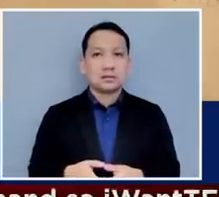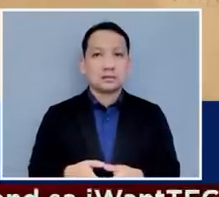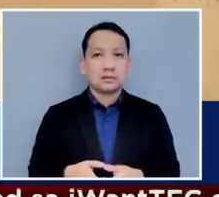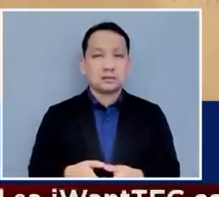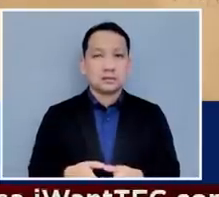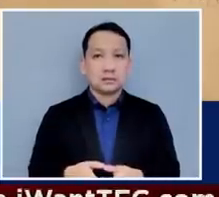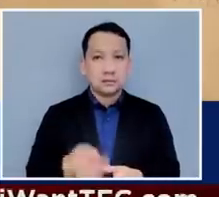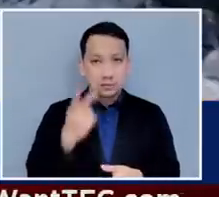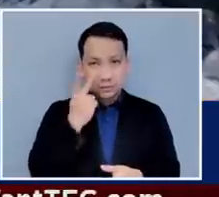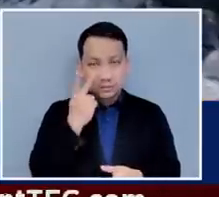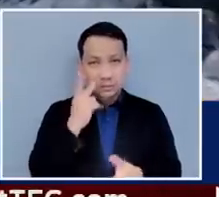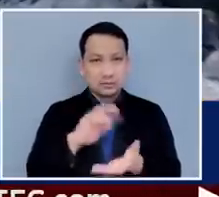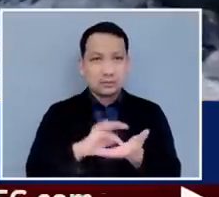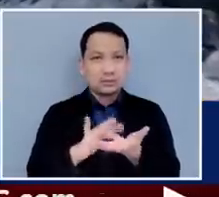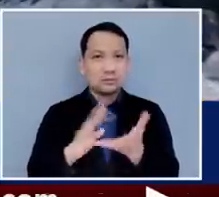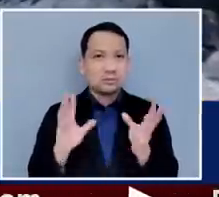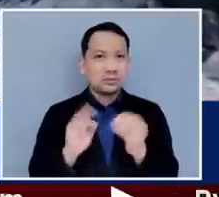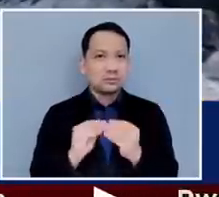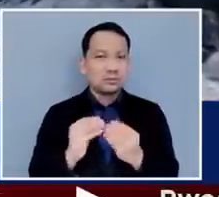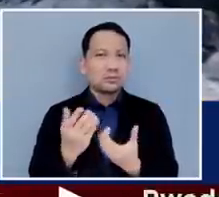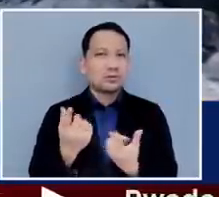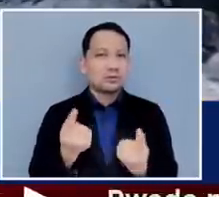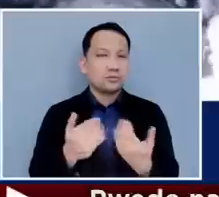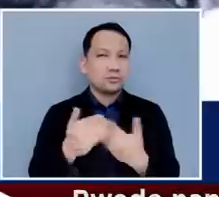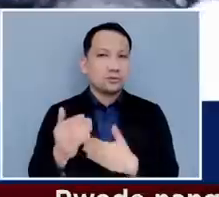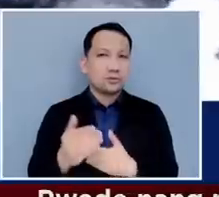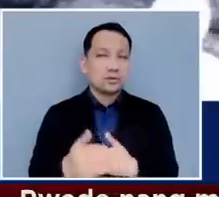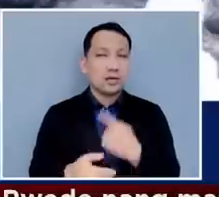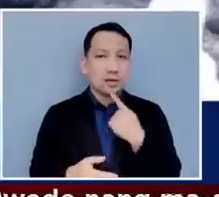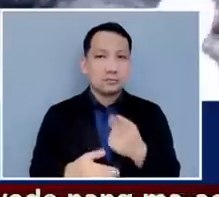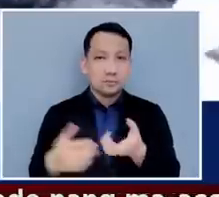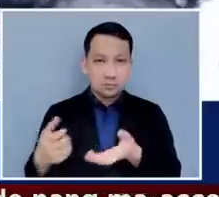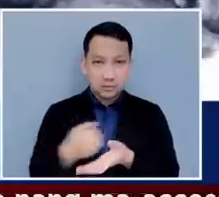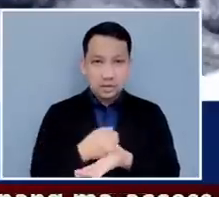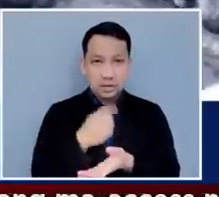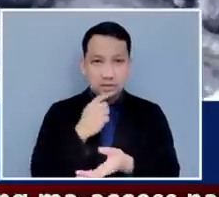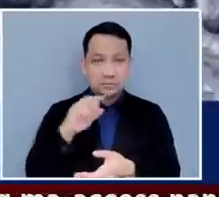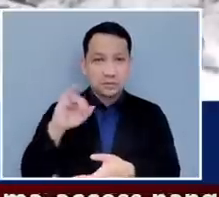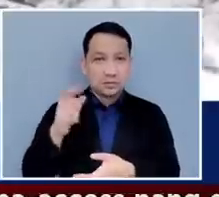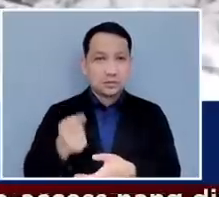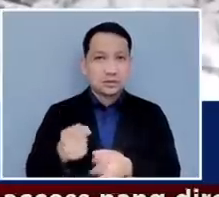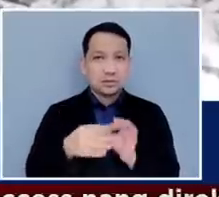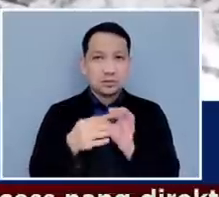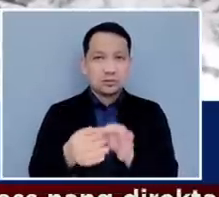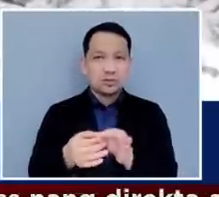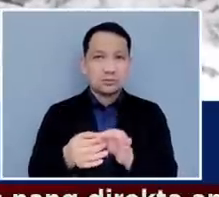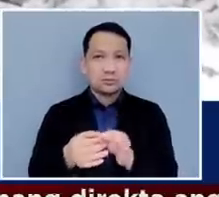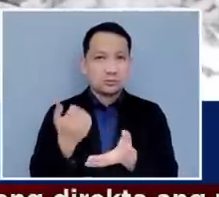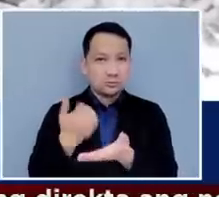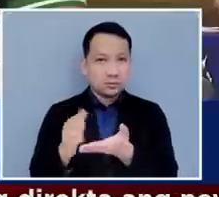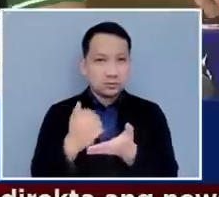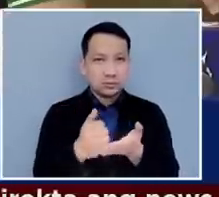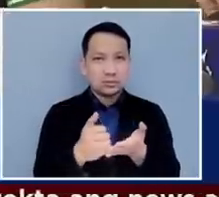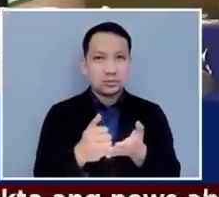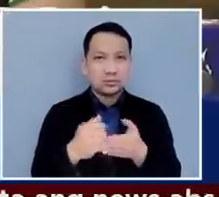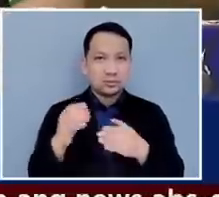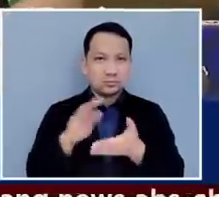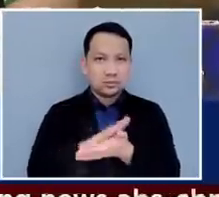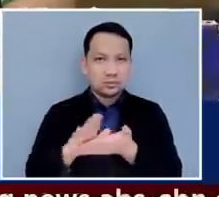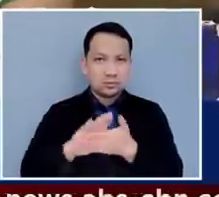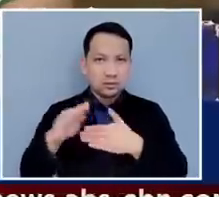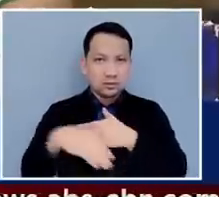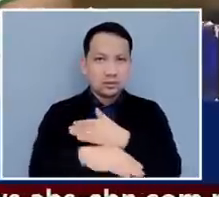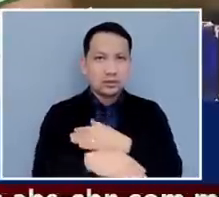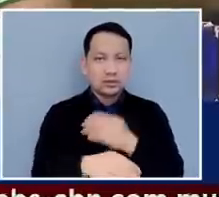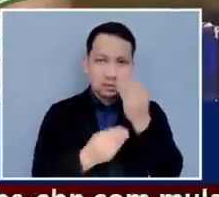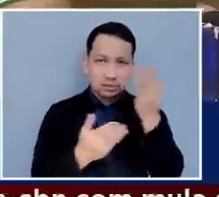Ganon ang computation. Kasama rin sa pwedeng i-claim sa insurance company ay ang mga naggastos sa coastal cleanup. Pero paalala